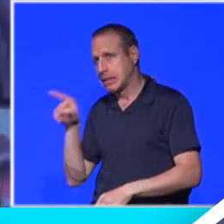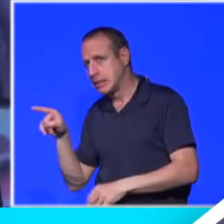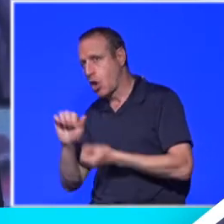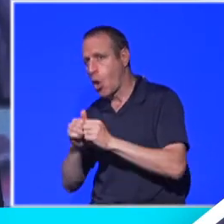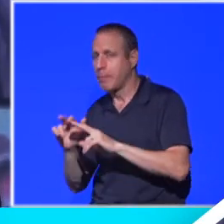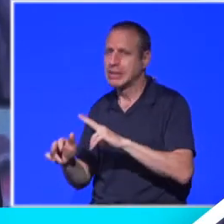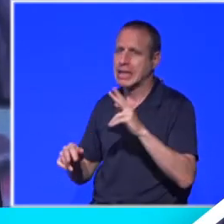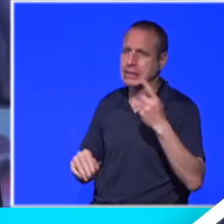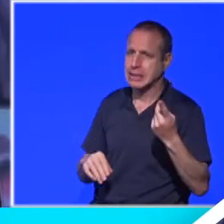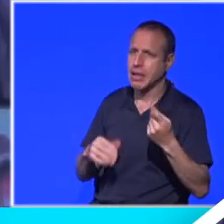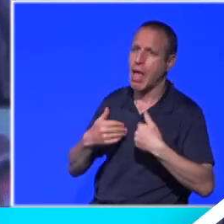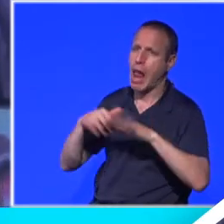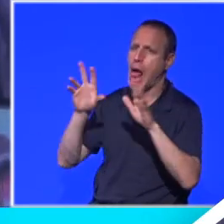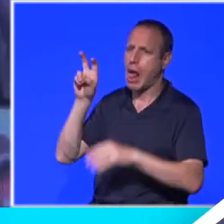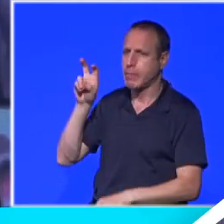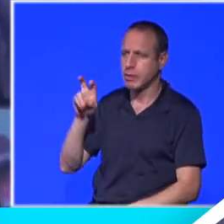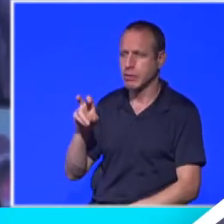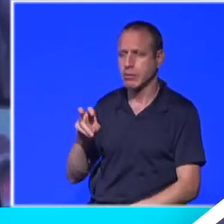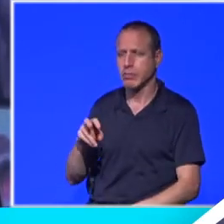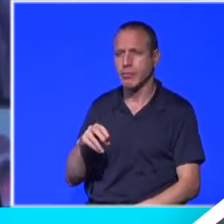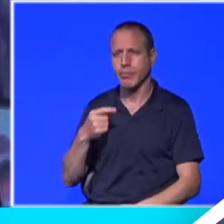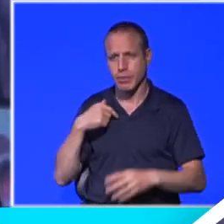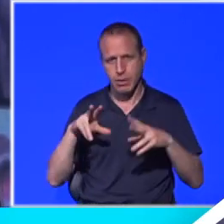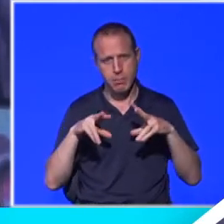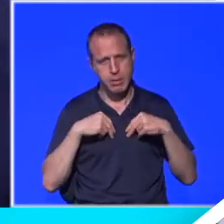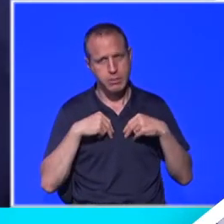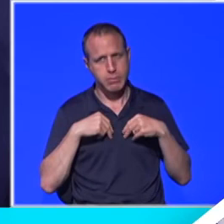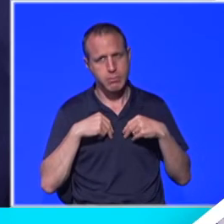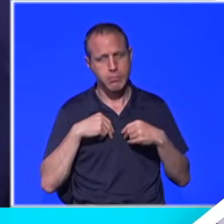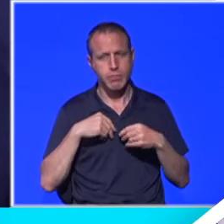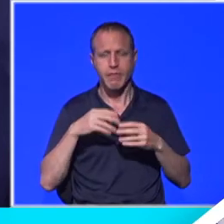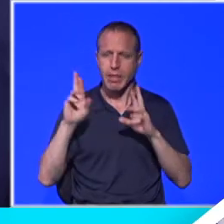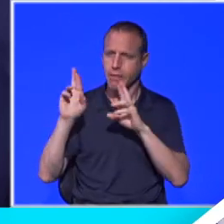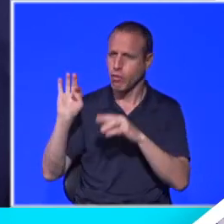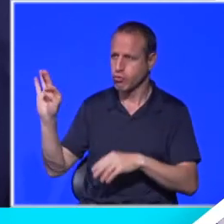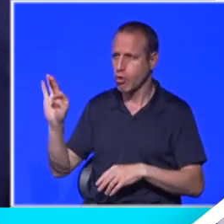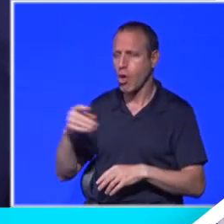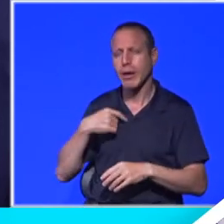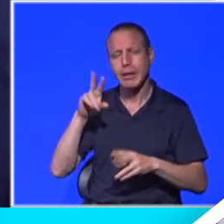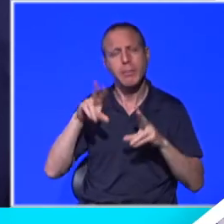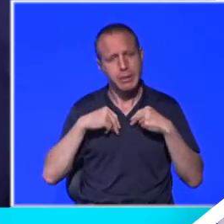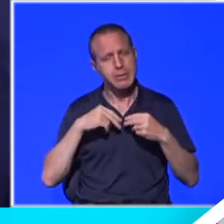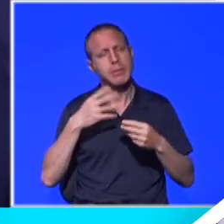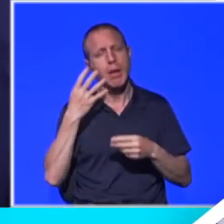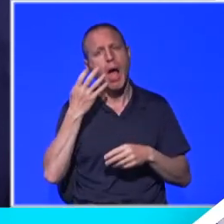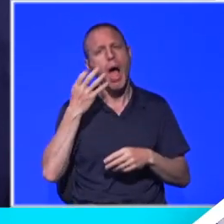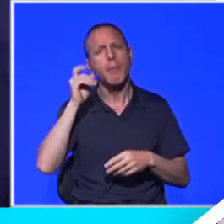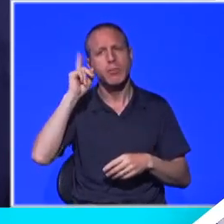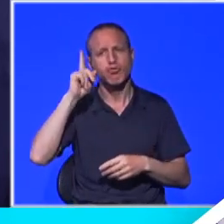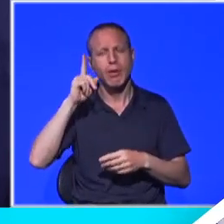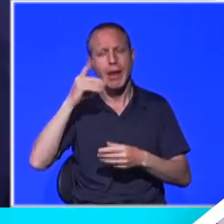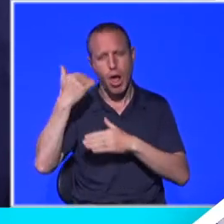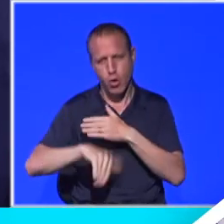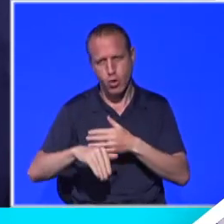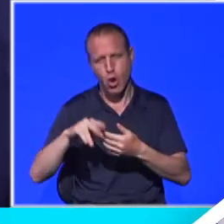זה, אז הלך על עמית. אני מסכים שהמדיניות הכלכלית של 40 שנה האחרונות של מדינת ישראל צריכה להשתנות מן